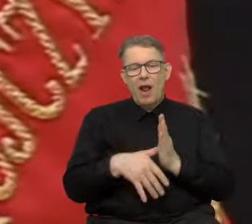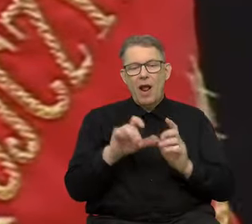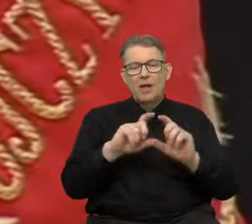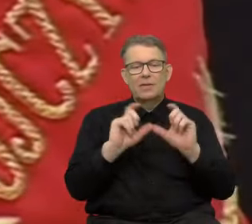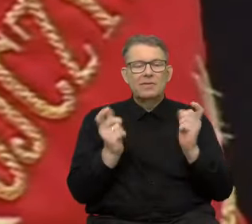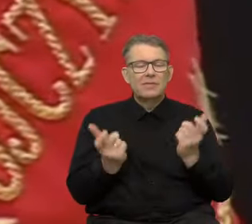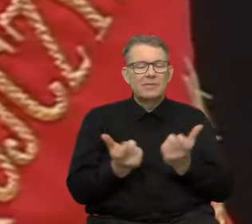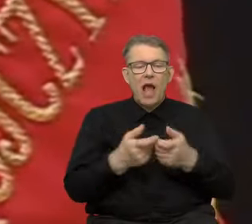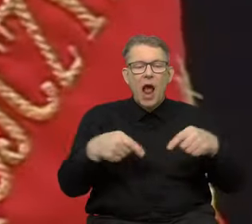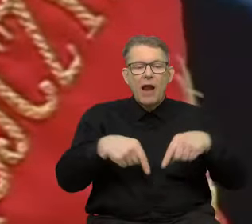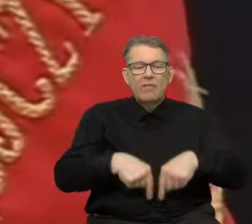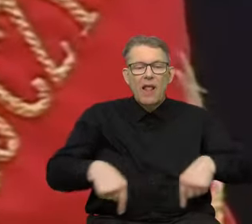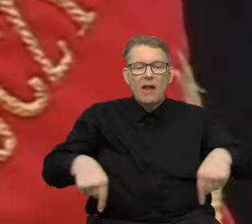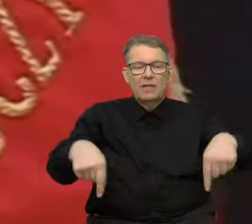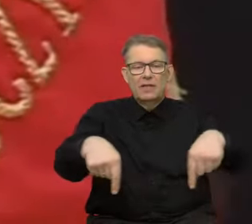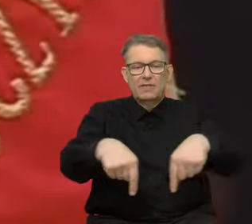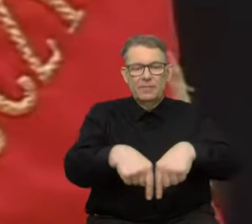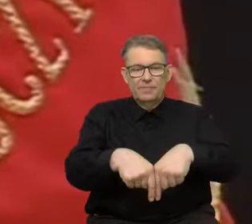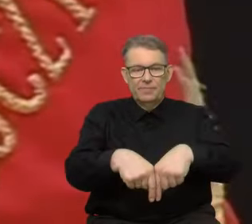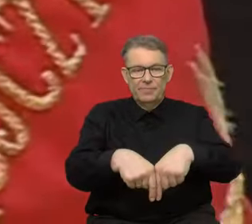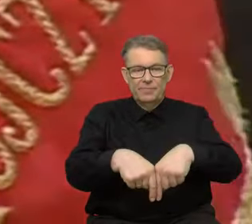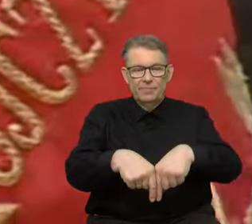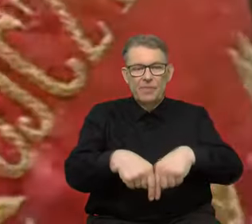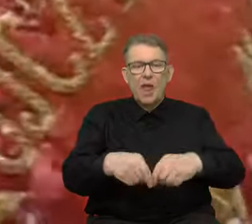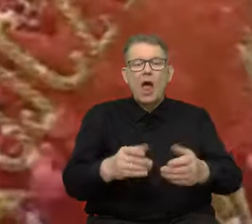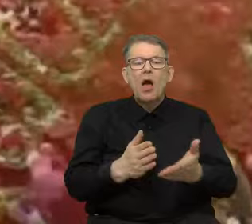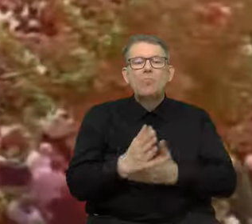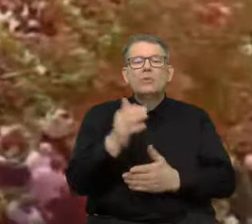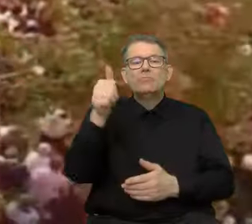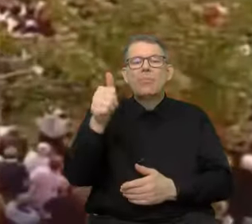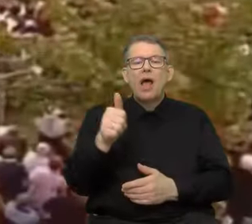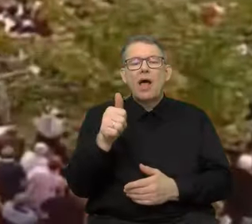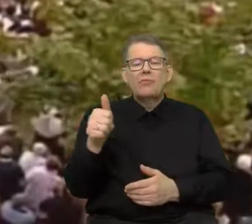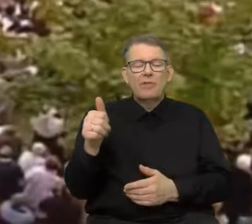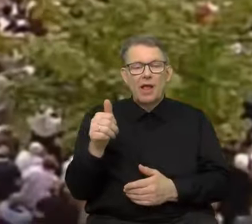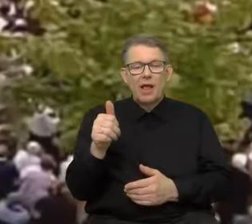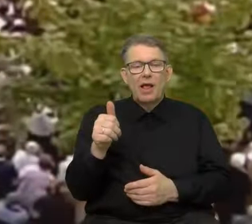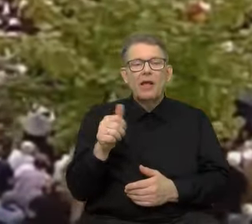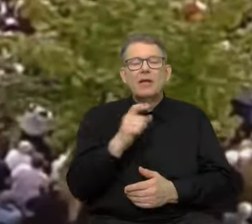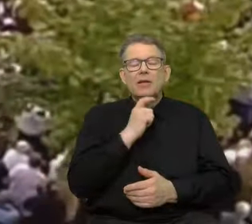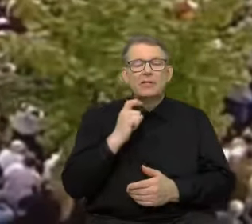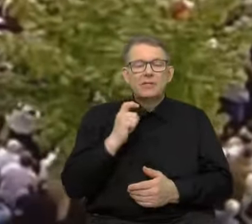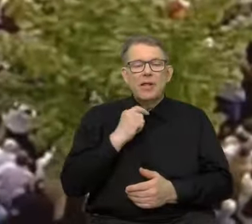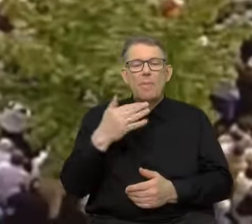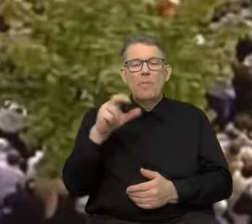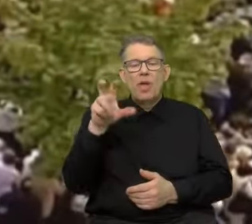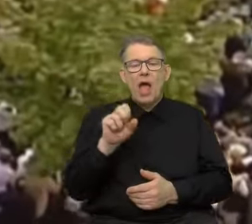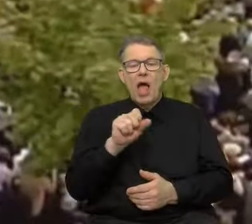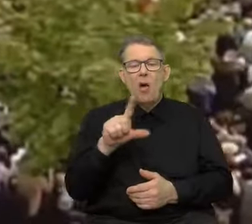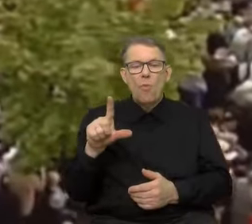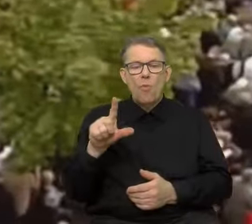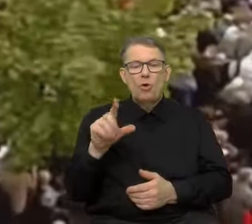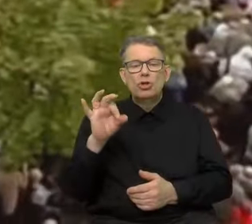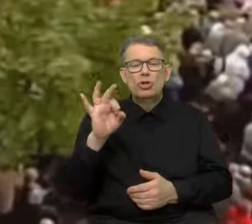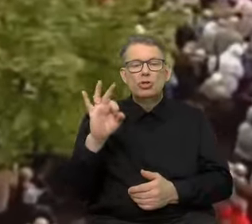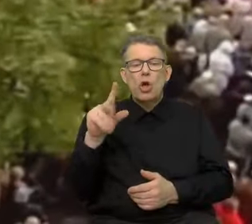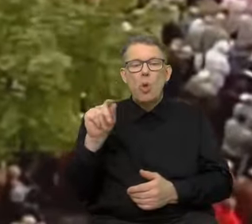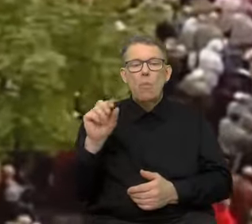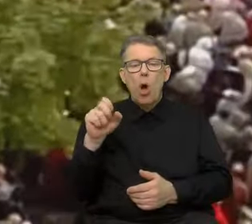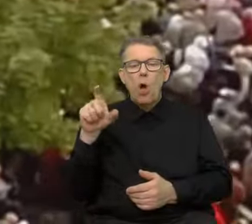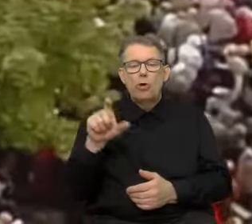całą archidiecezją poprzez beatyfikację księdza Michała Sopoćki